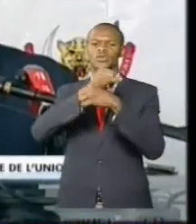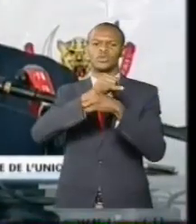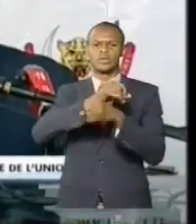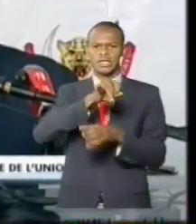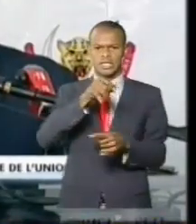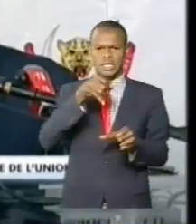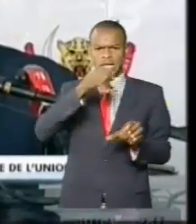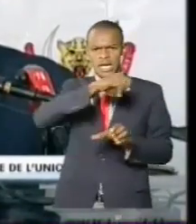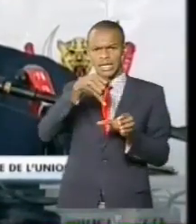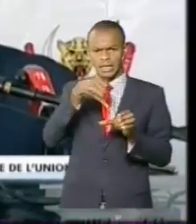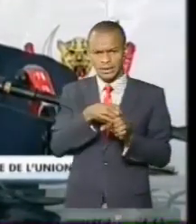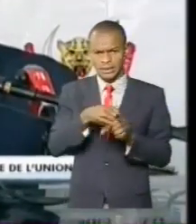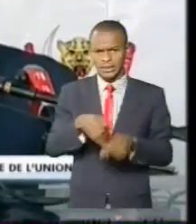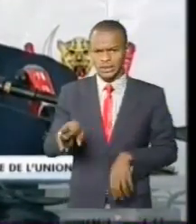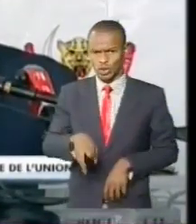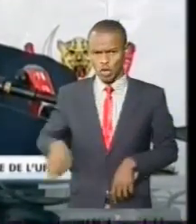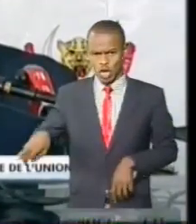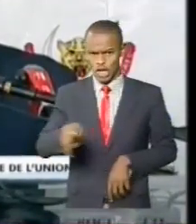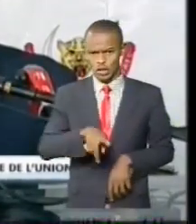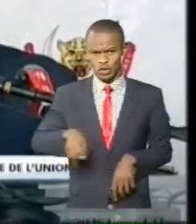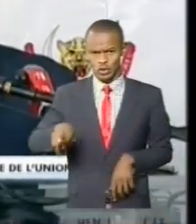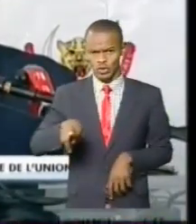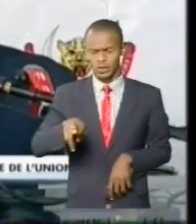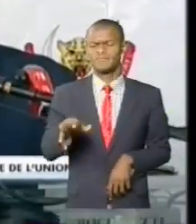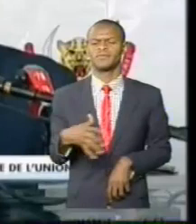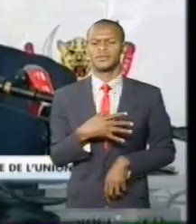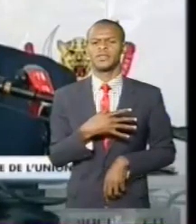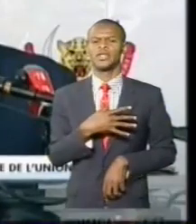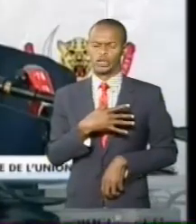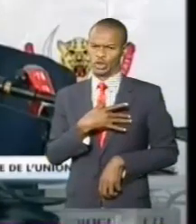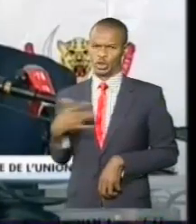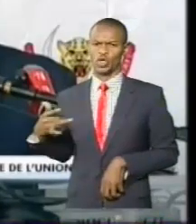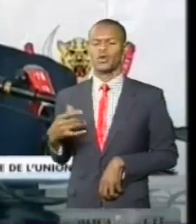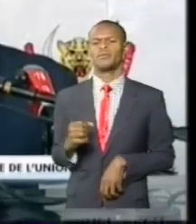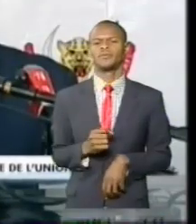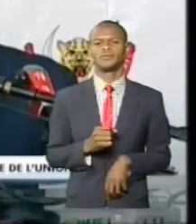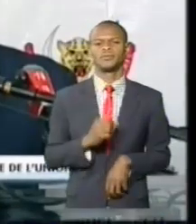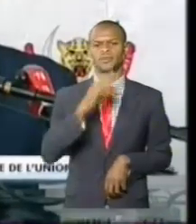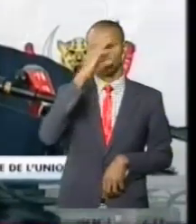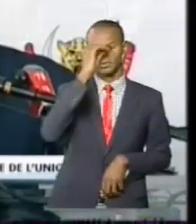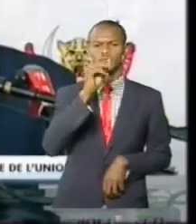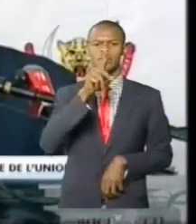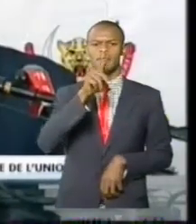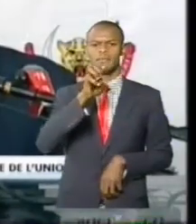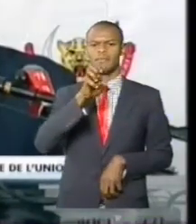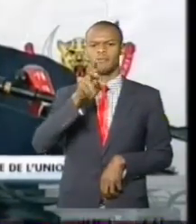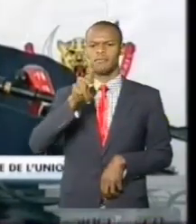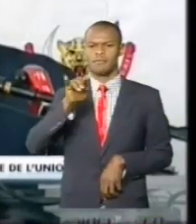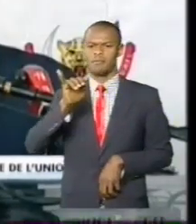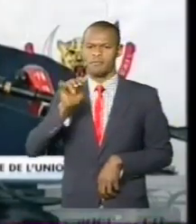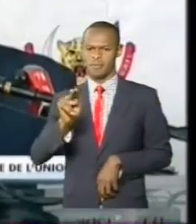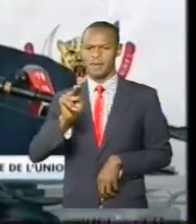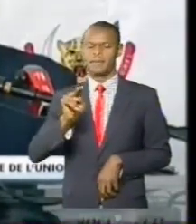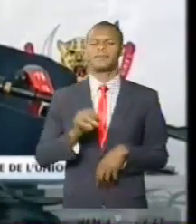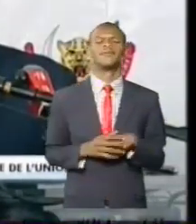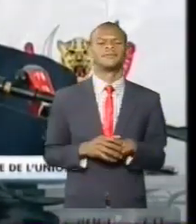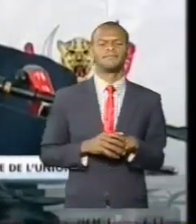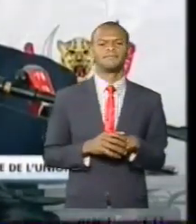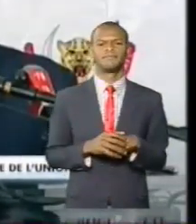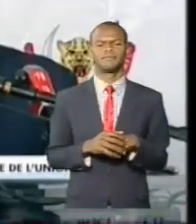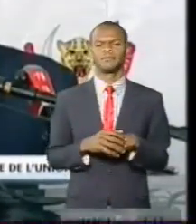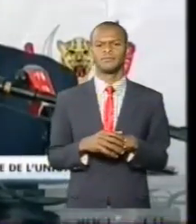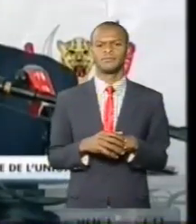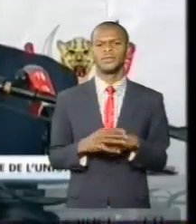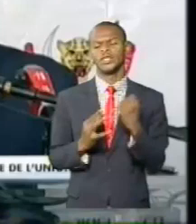et francophonie, Monsieur Pépin Guillaume Manjolo Boakila. Ministre